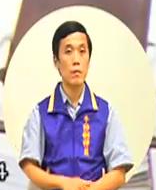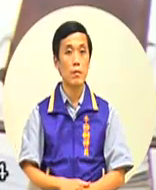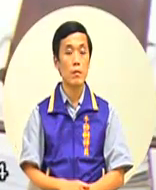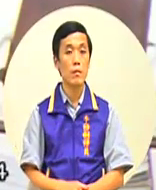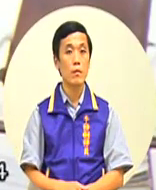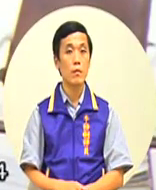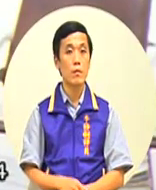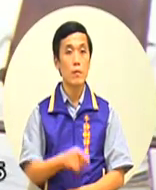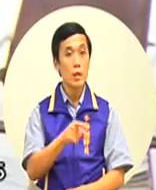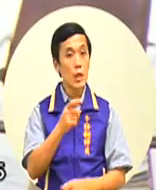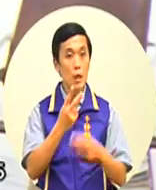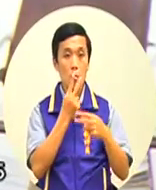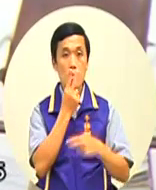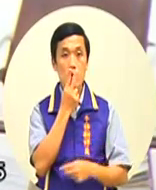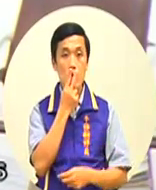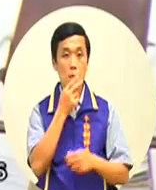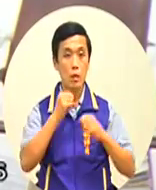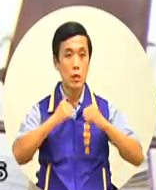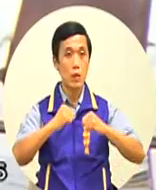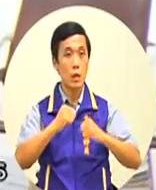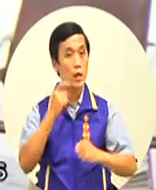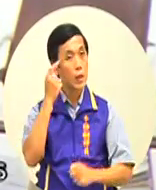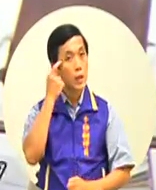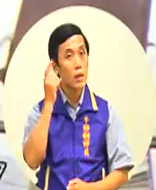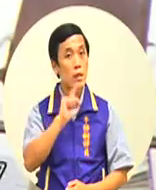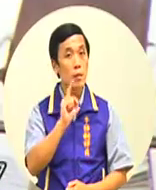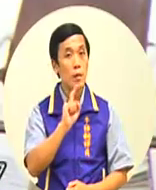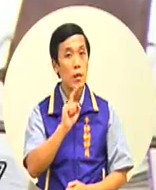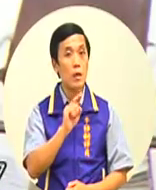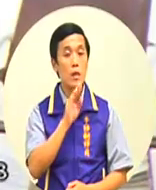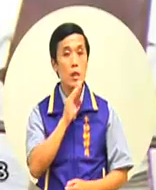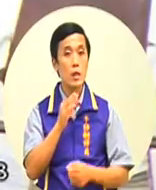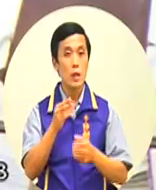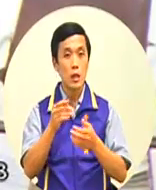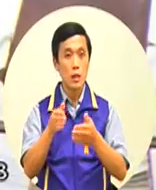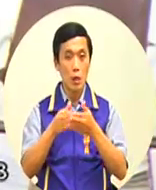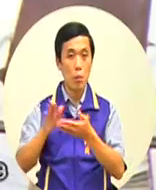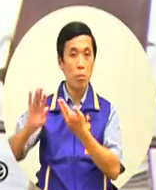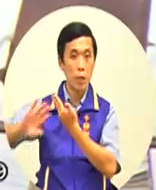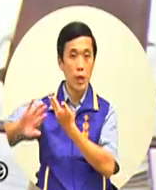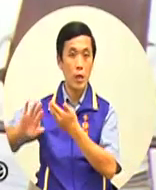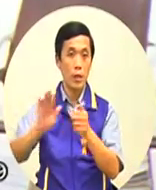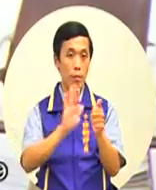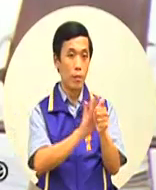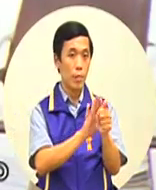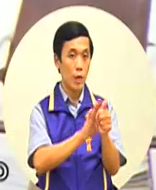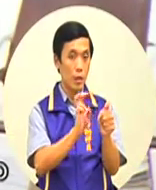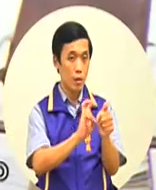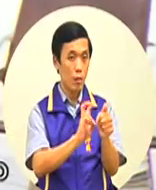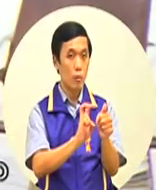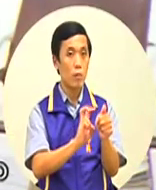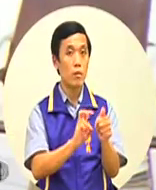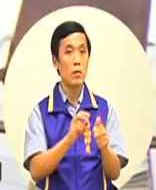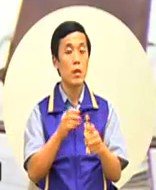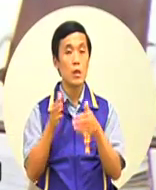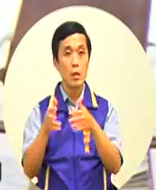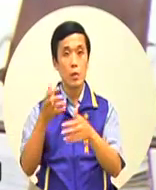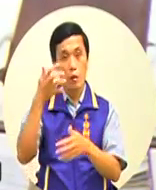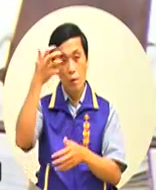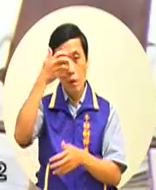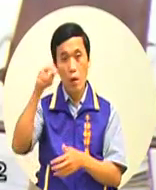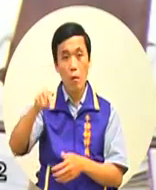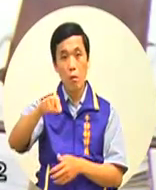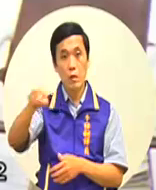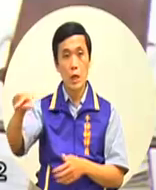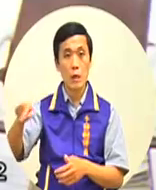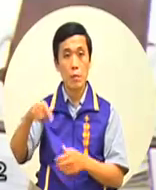健康人就是讲就安尼需要人照顾迄款啦哈。所以我们如何来打造高龄长辈友善